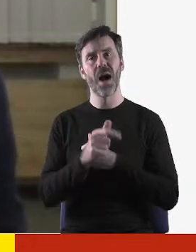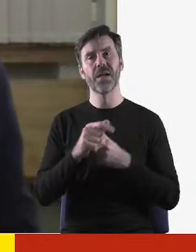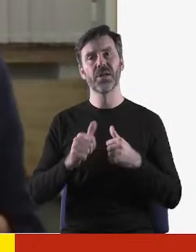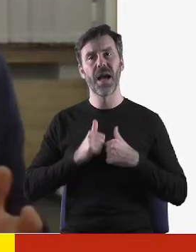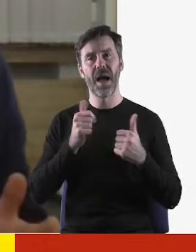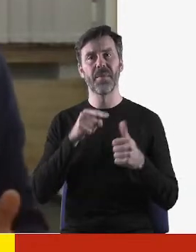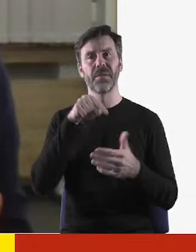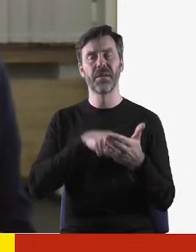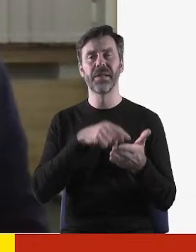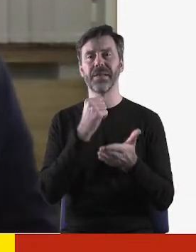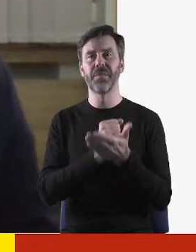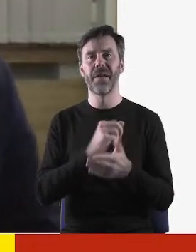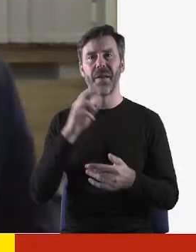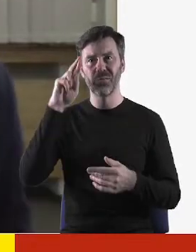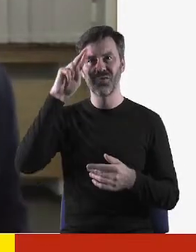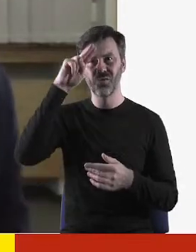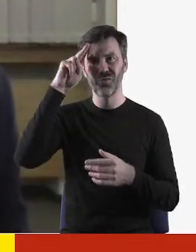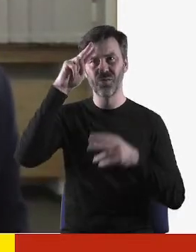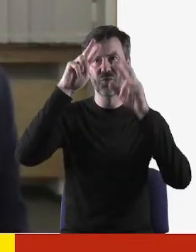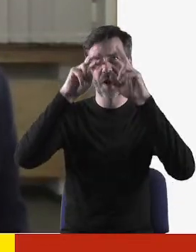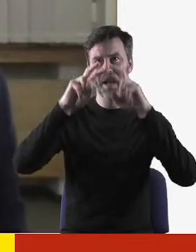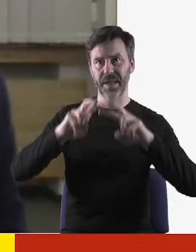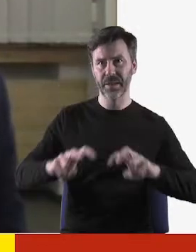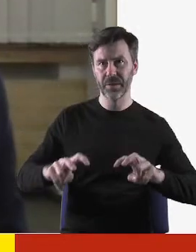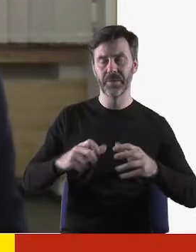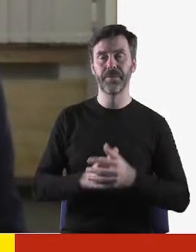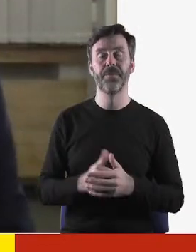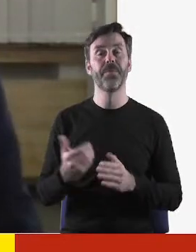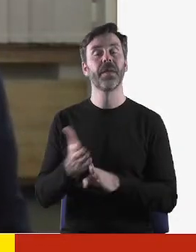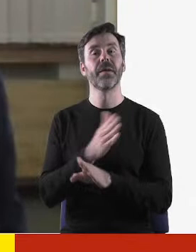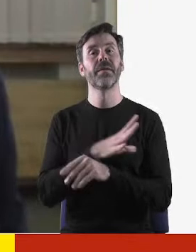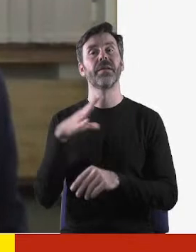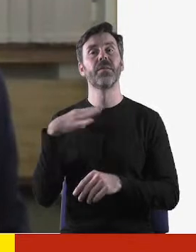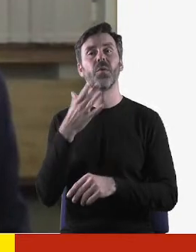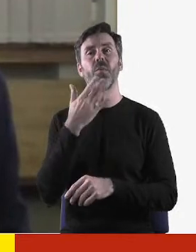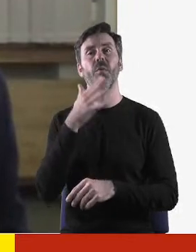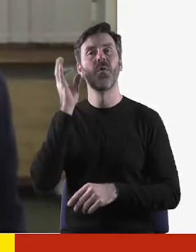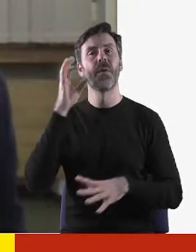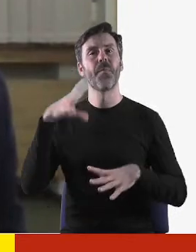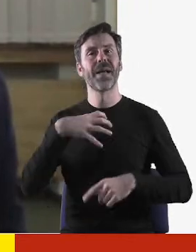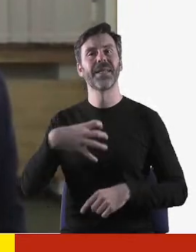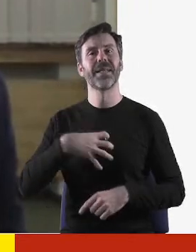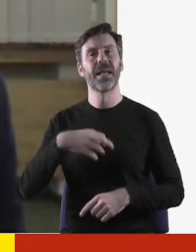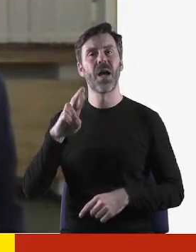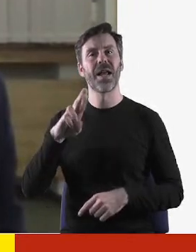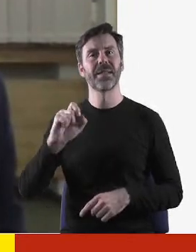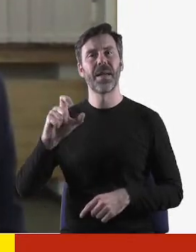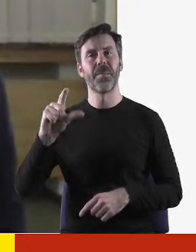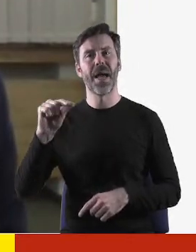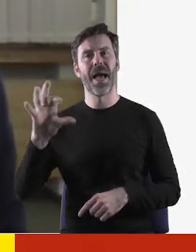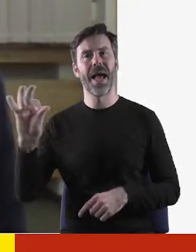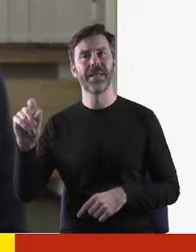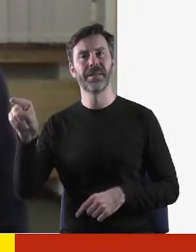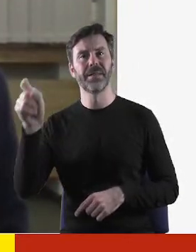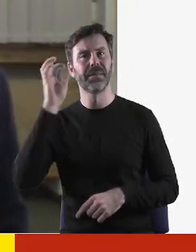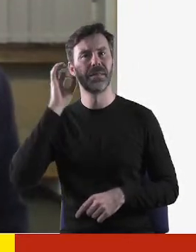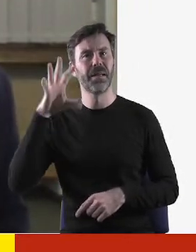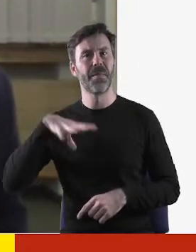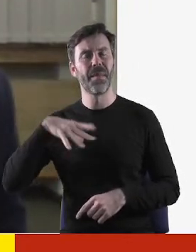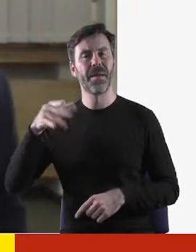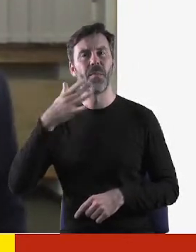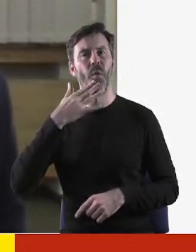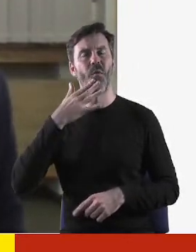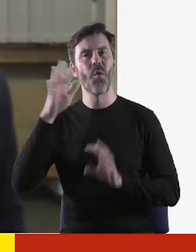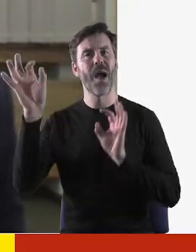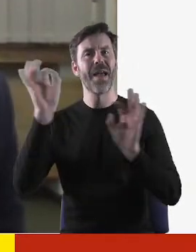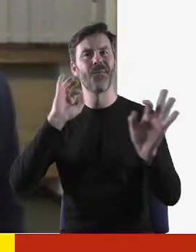tego zagadnienia. Przed chwilą usłyszeliśmy z ust pani dyrektor Regionalnego Centrum Polityki Społecznej